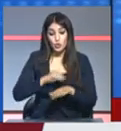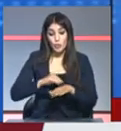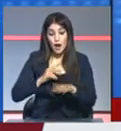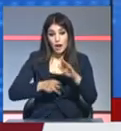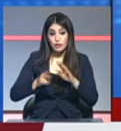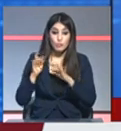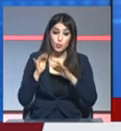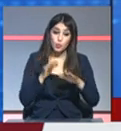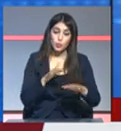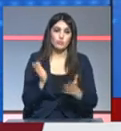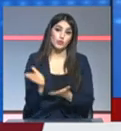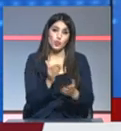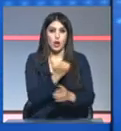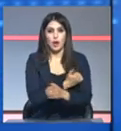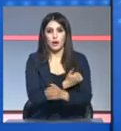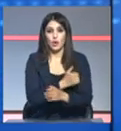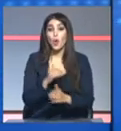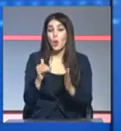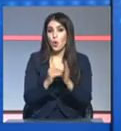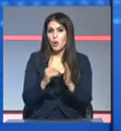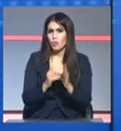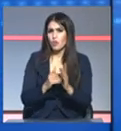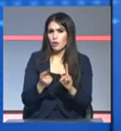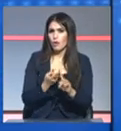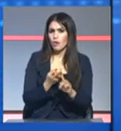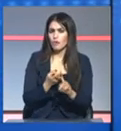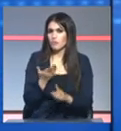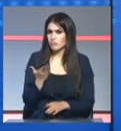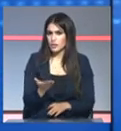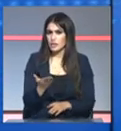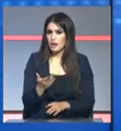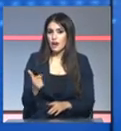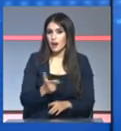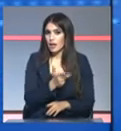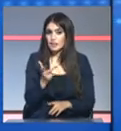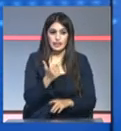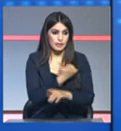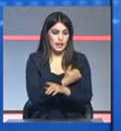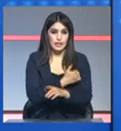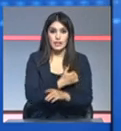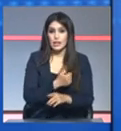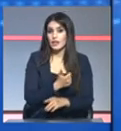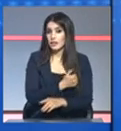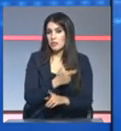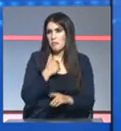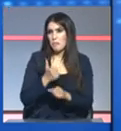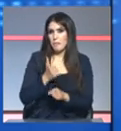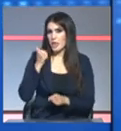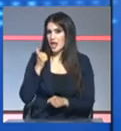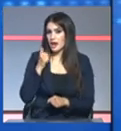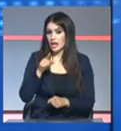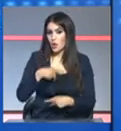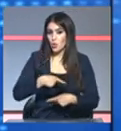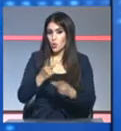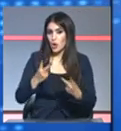وايضا مع العلم اللي باكثر من اكتافنا العدد لم تعد تلاقيه امبارحه الماليه السيد